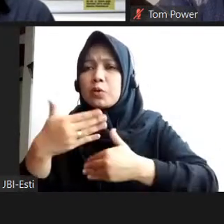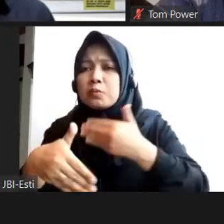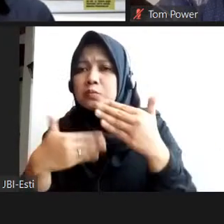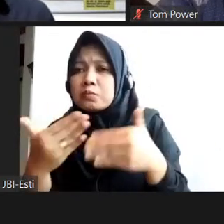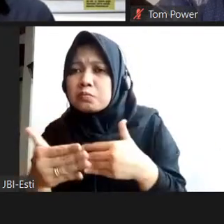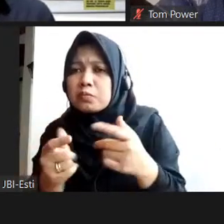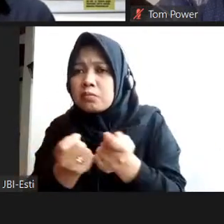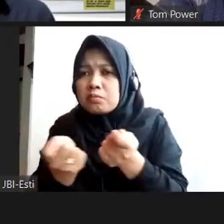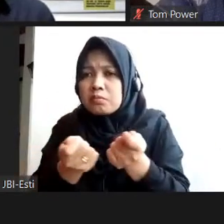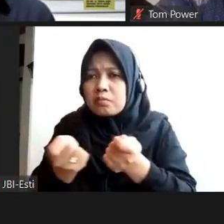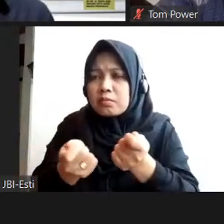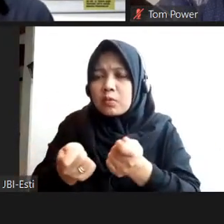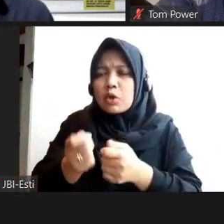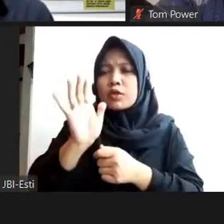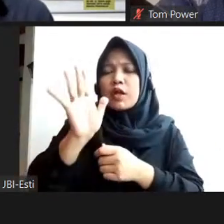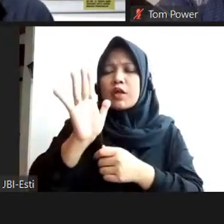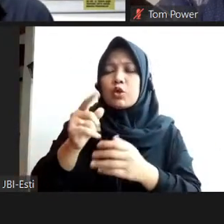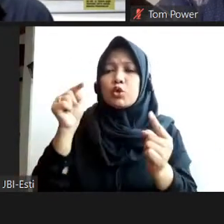dari